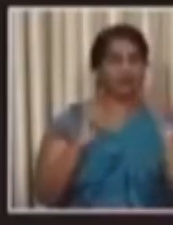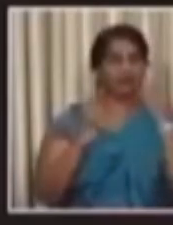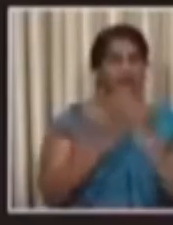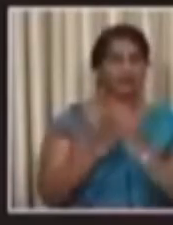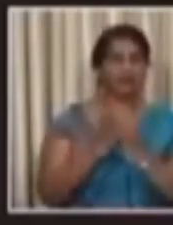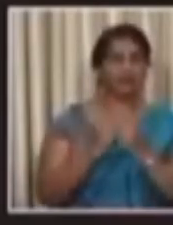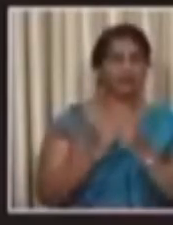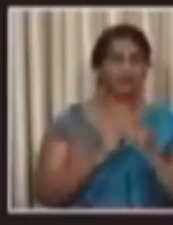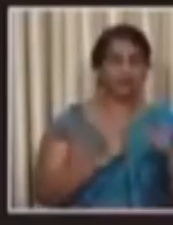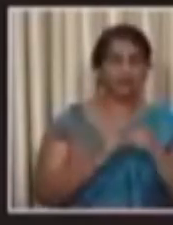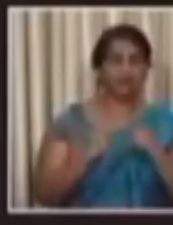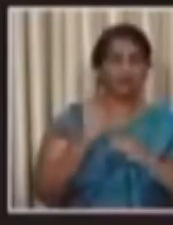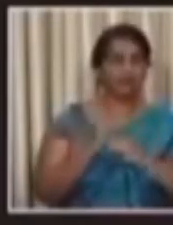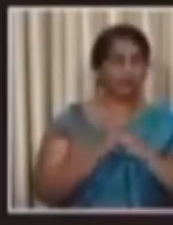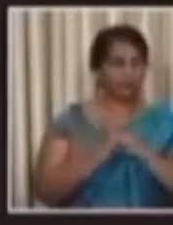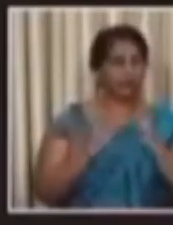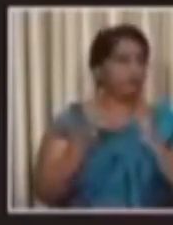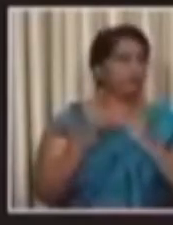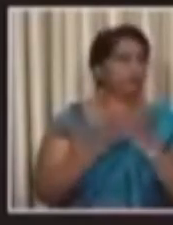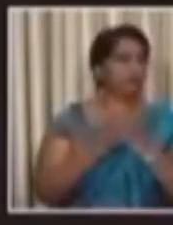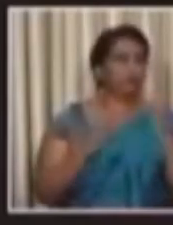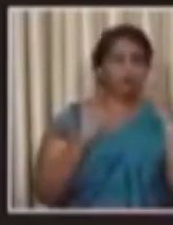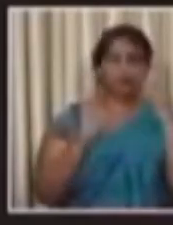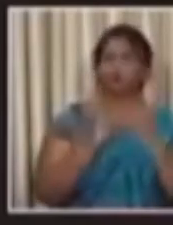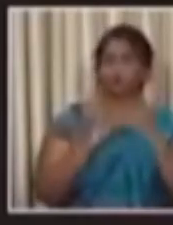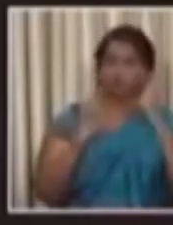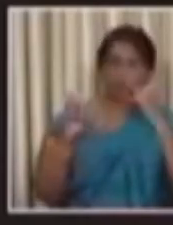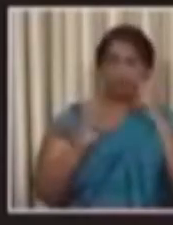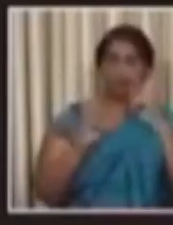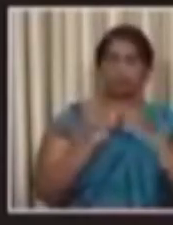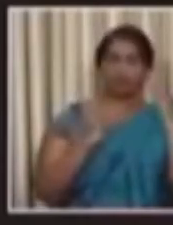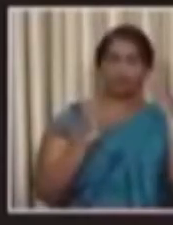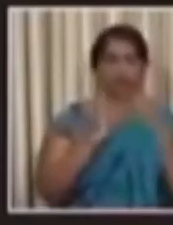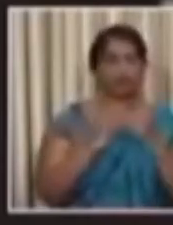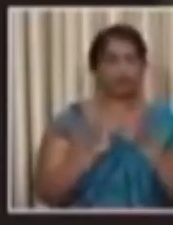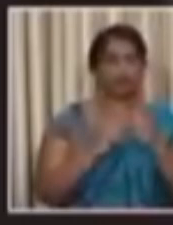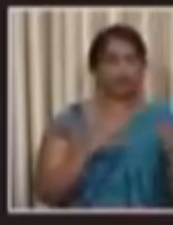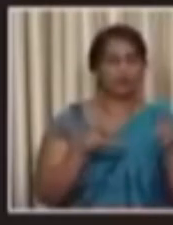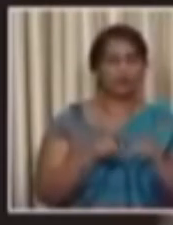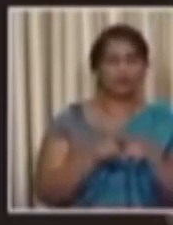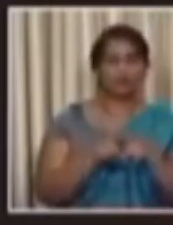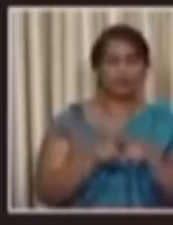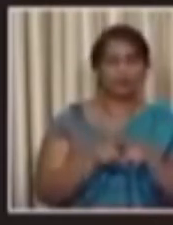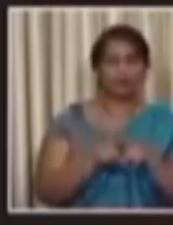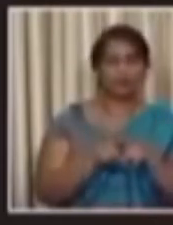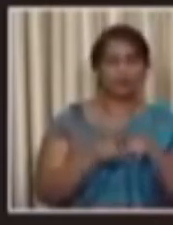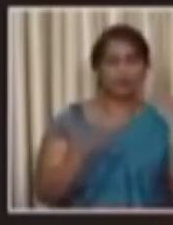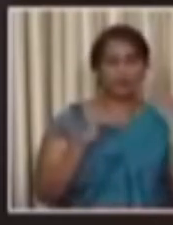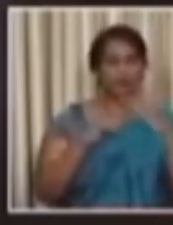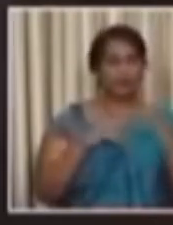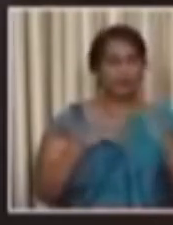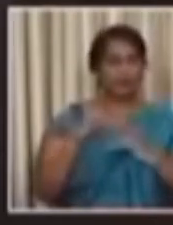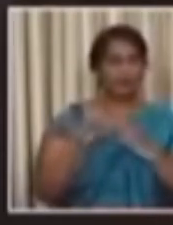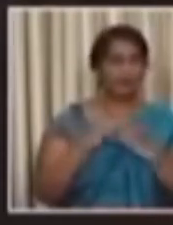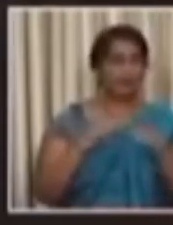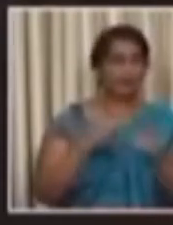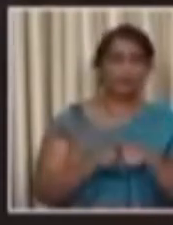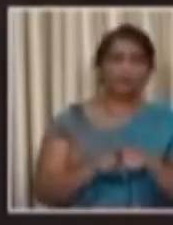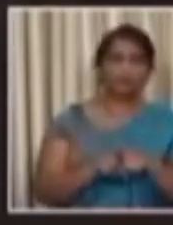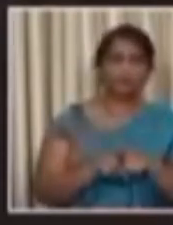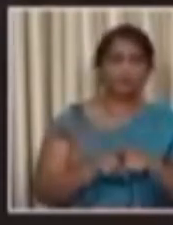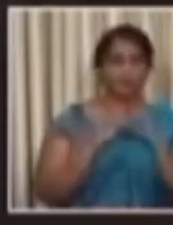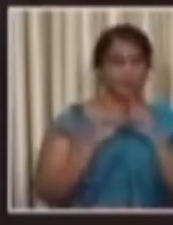විසඳිලා නැහැ. කඳුකරේ අපේ සහෝදර ජනතාවගේ ප්‍රශ්න විසඳිලා නැහැ. ඒ ඔබගේ කාලේ. දැන් අපේ කාලේ ඇවිල්ලා තියෙන්නේ. දැන්